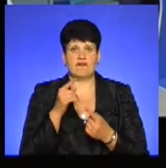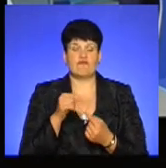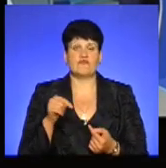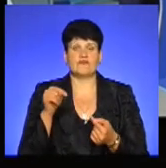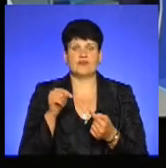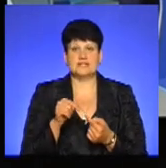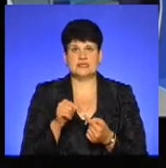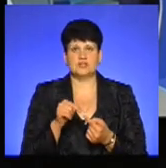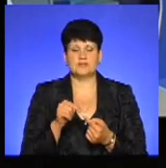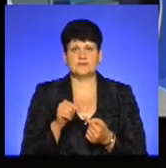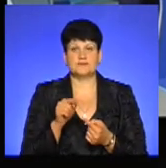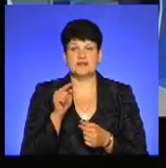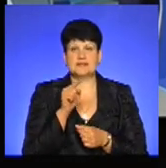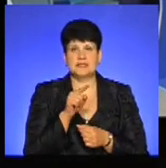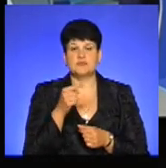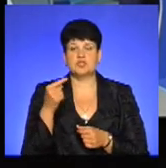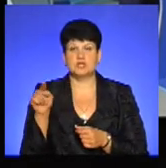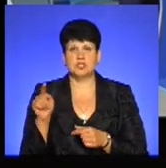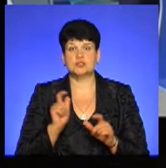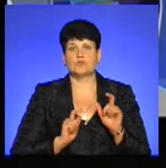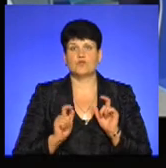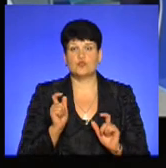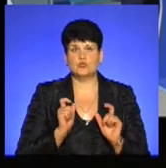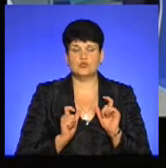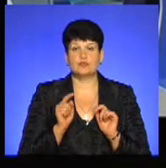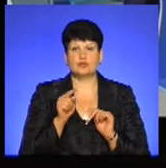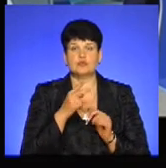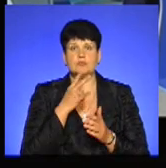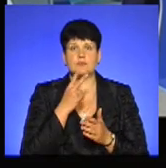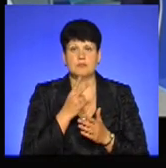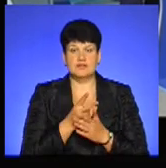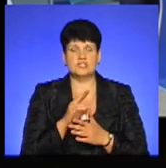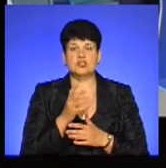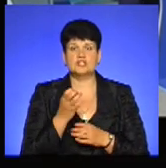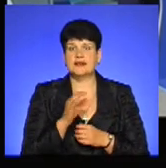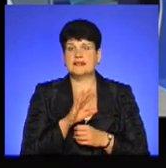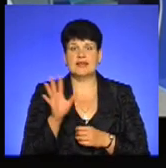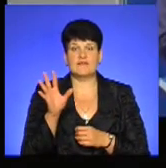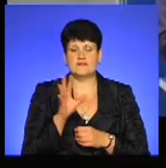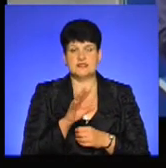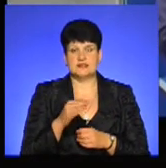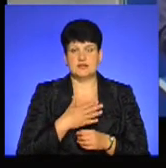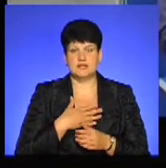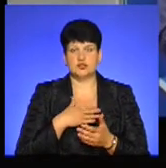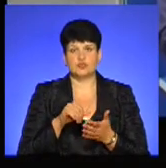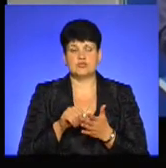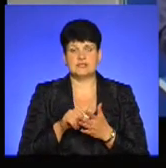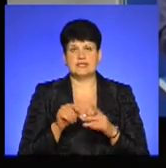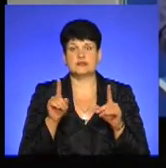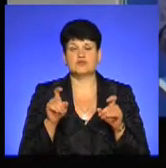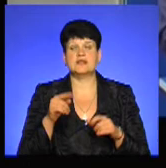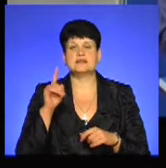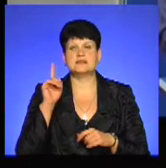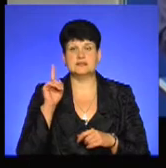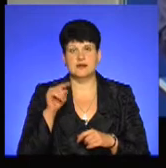з тим чи іншим вузом, тому що ми і в сюжеті бачили, що не всі ще наші учасники тестування знають.